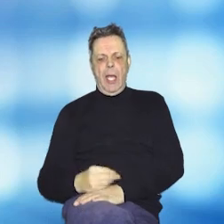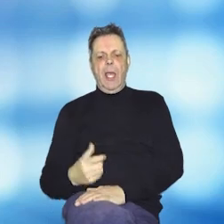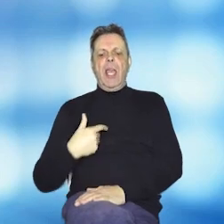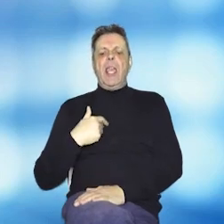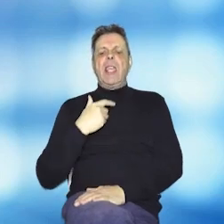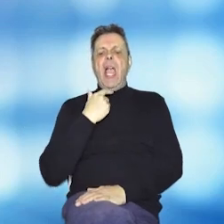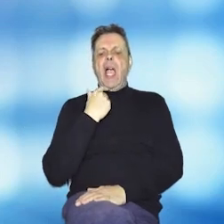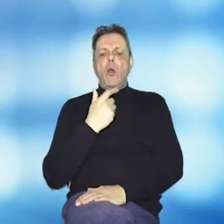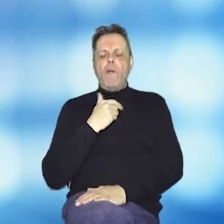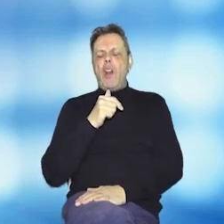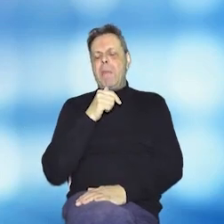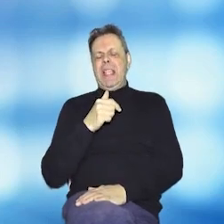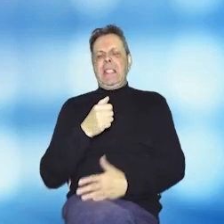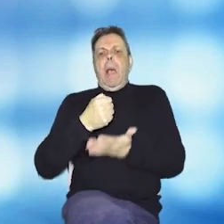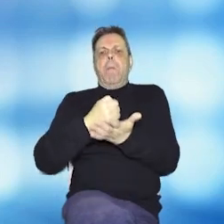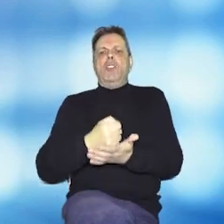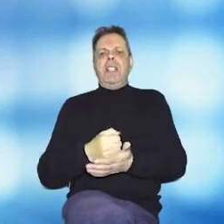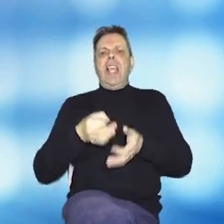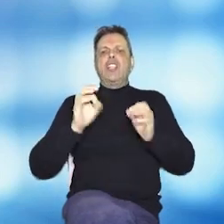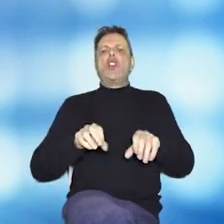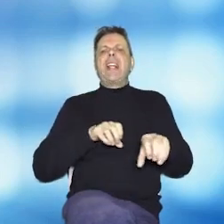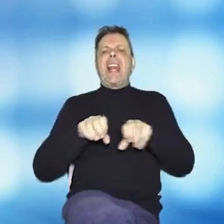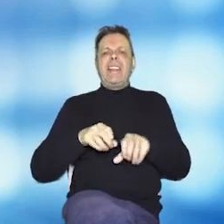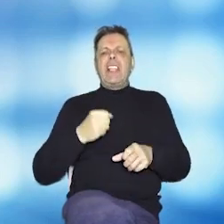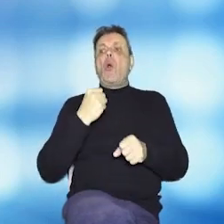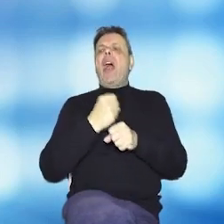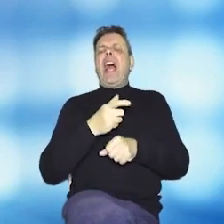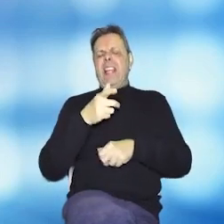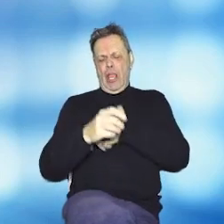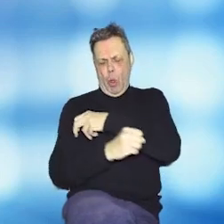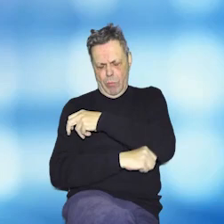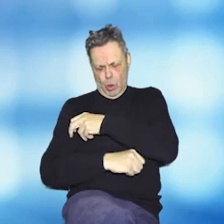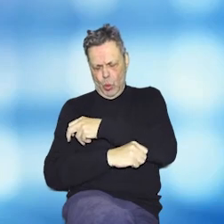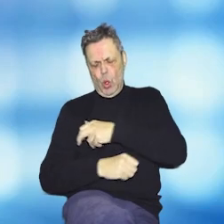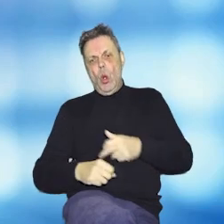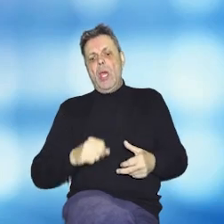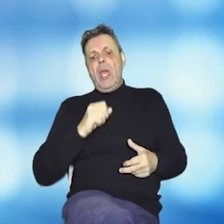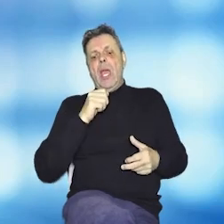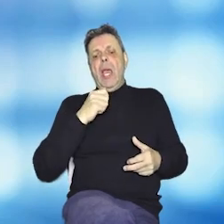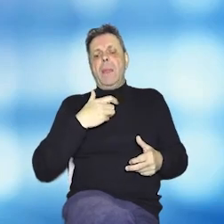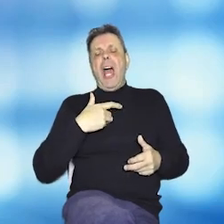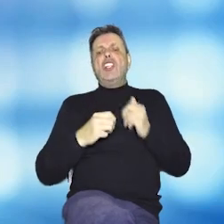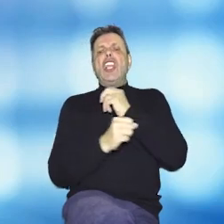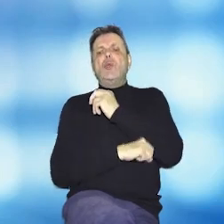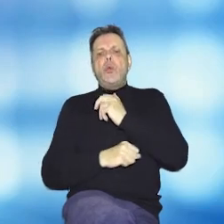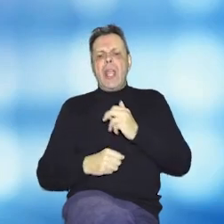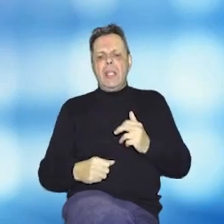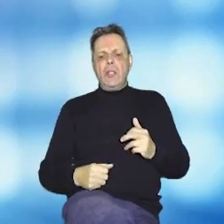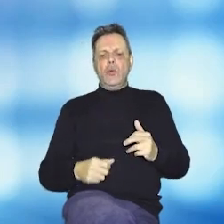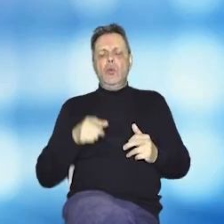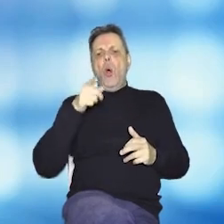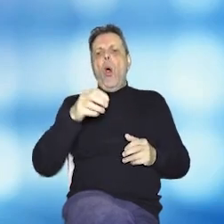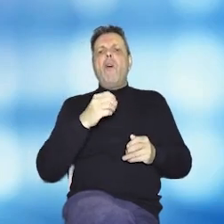ja govorim iz pozicije socijalne radnice koja radi na tom studiju. Naši studenti su o